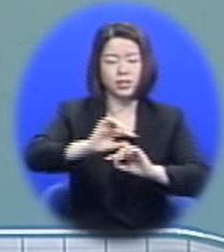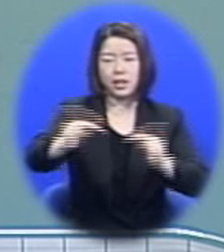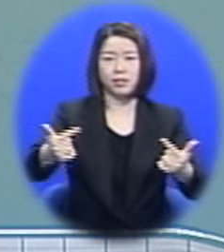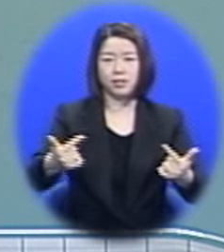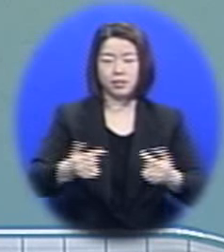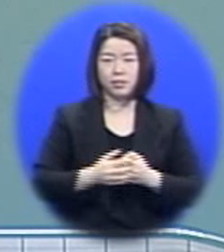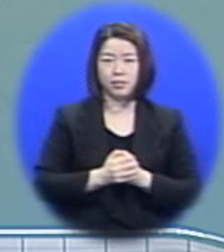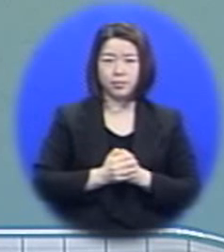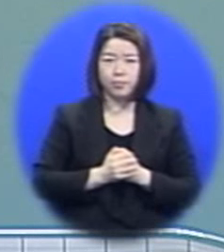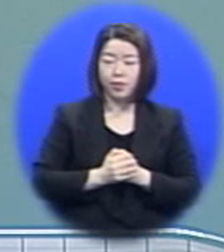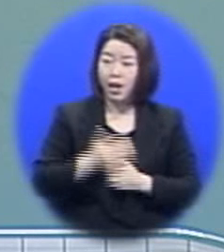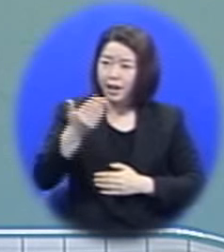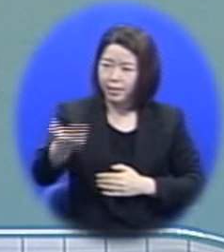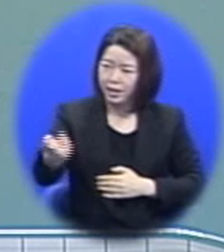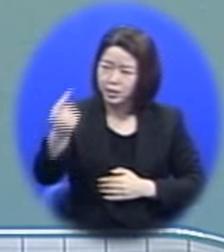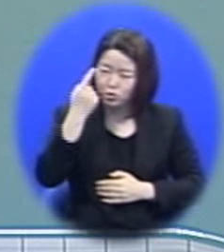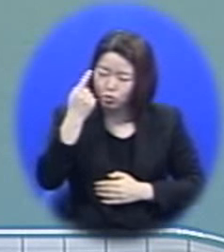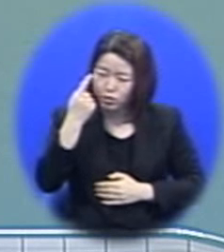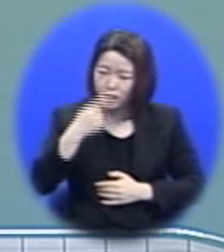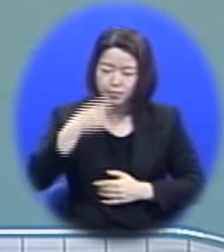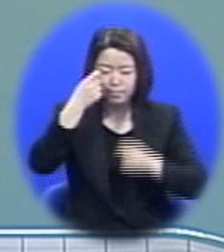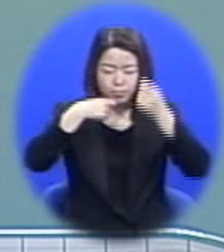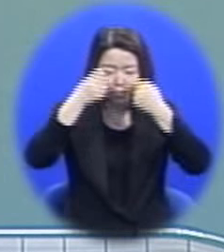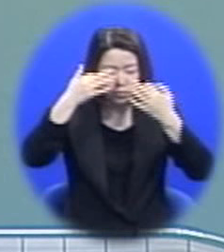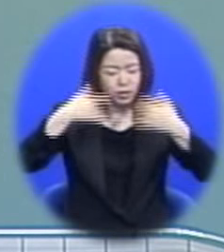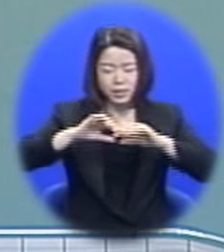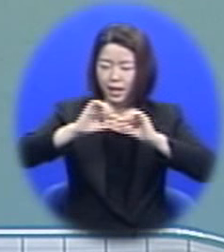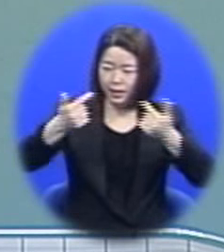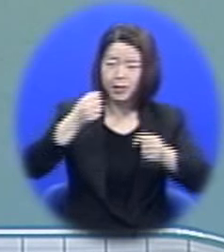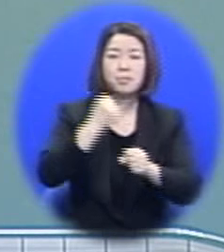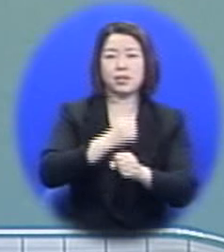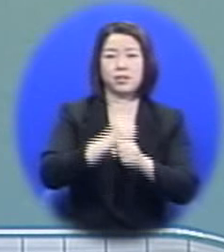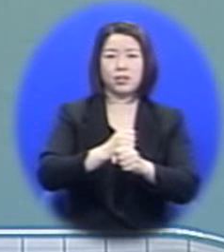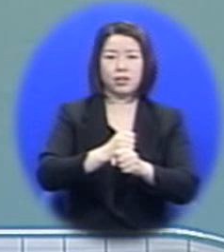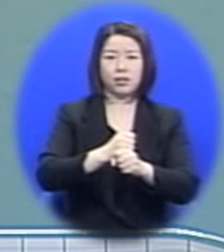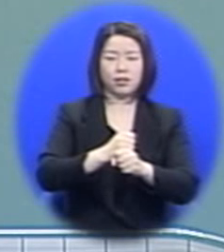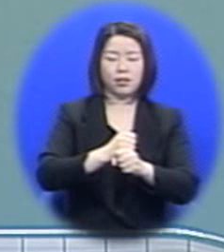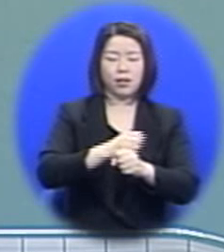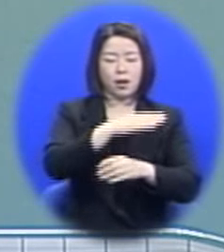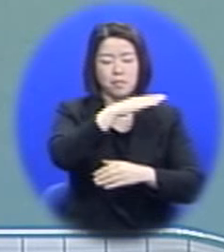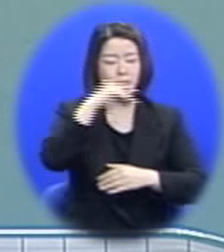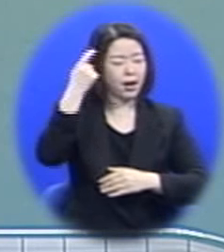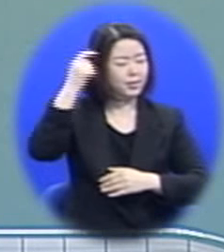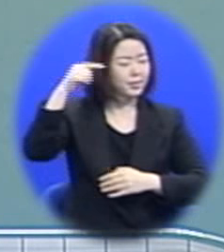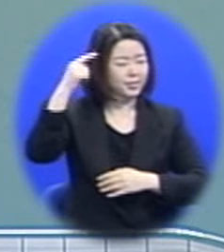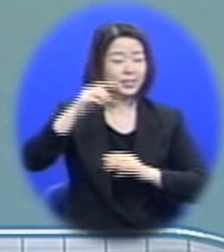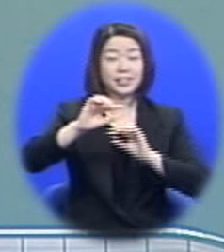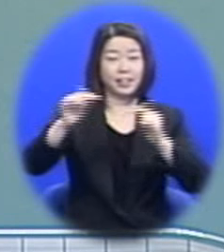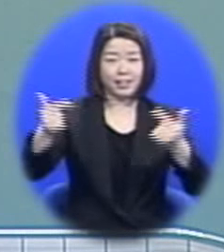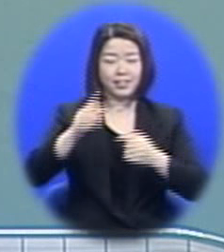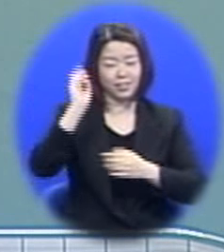거야. 당신 눈에 눈물 흘리지 않게 만들 거야. 제 정신이 아니에요.